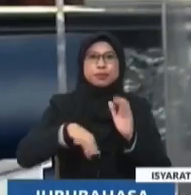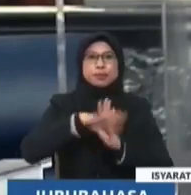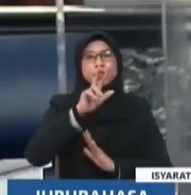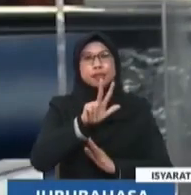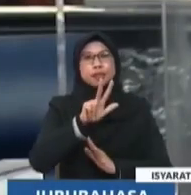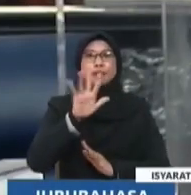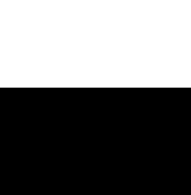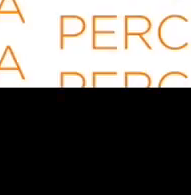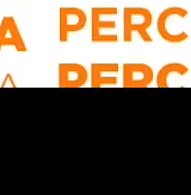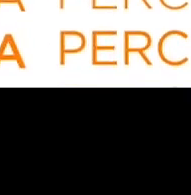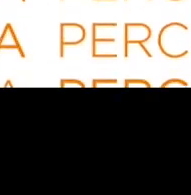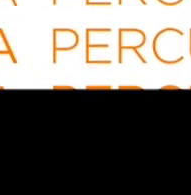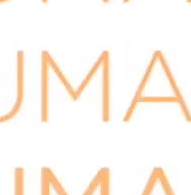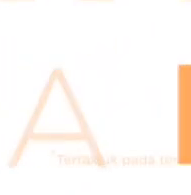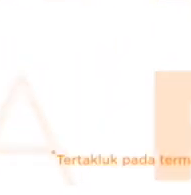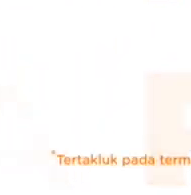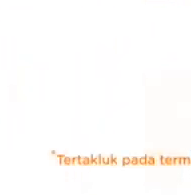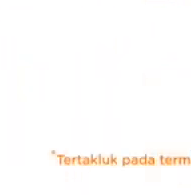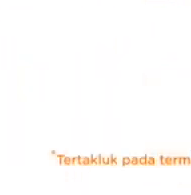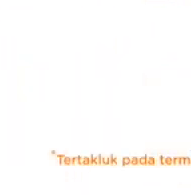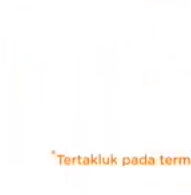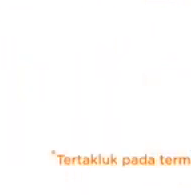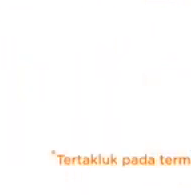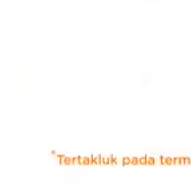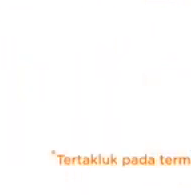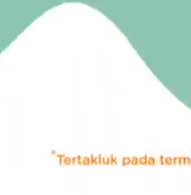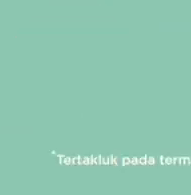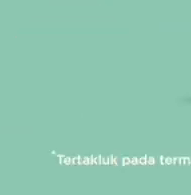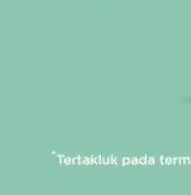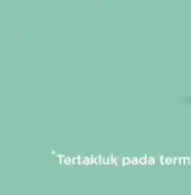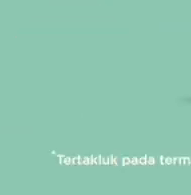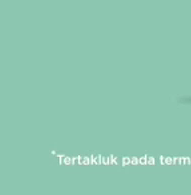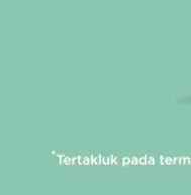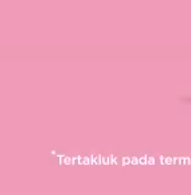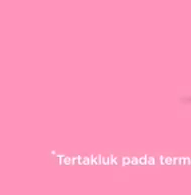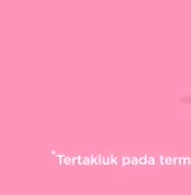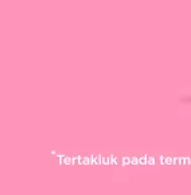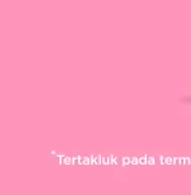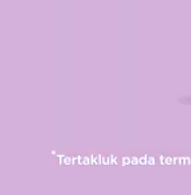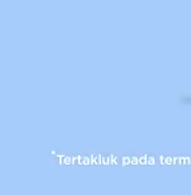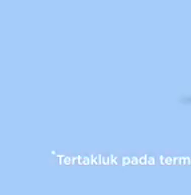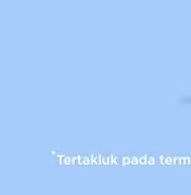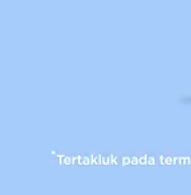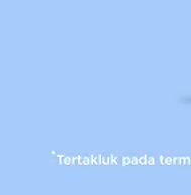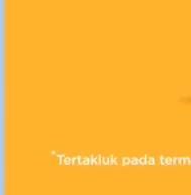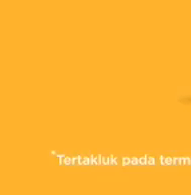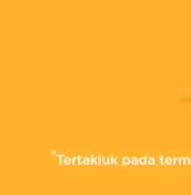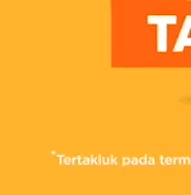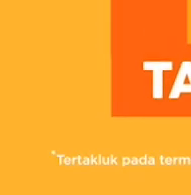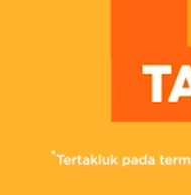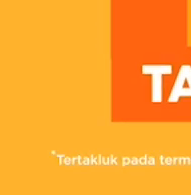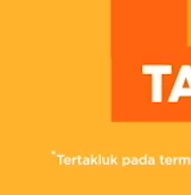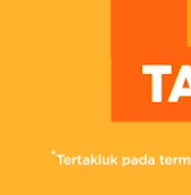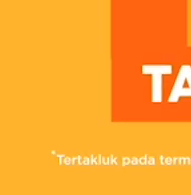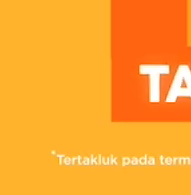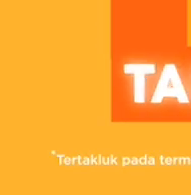Medang sebagainya tegasnya telepon baru percuma semua q501 Anda suka tanpa